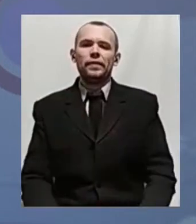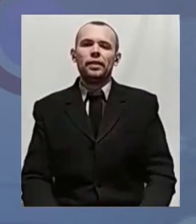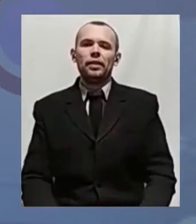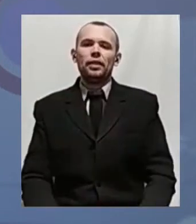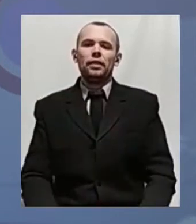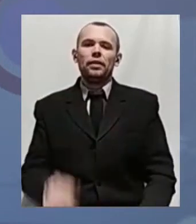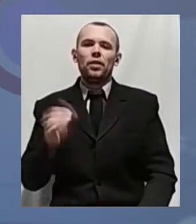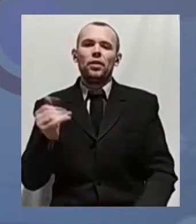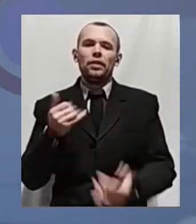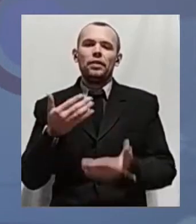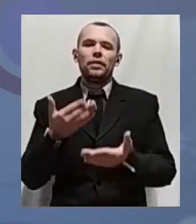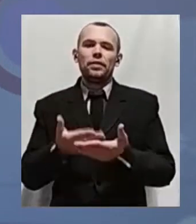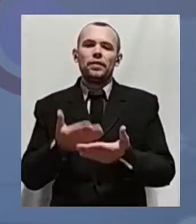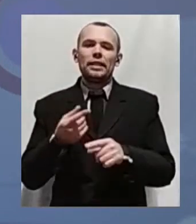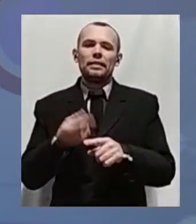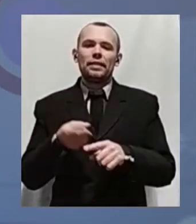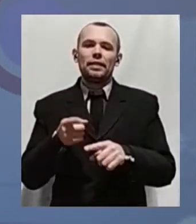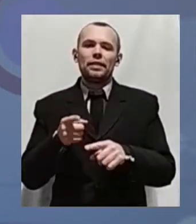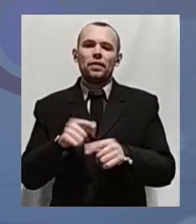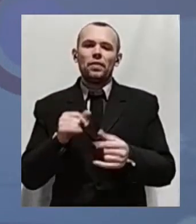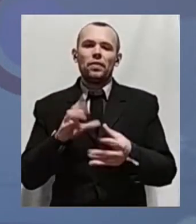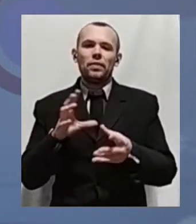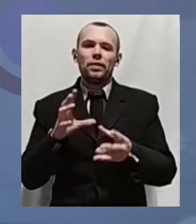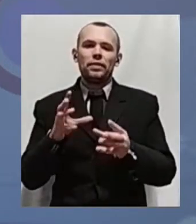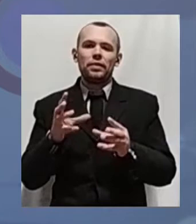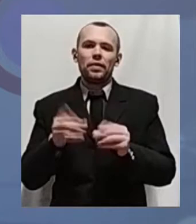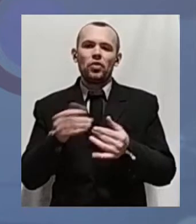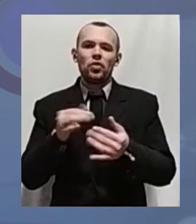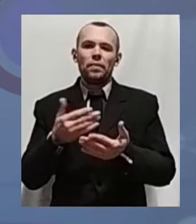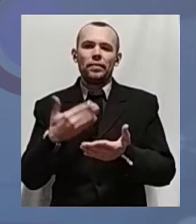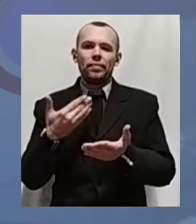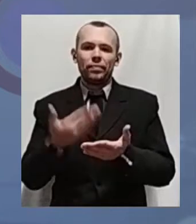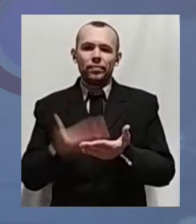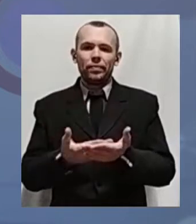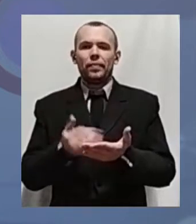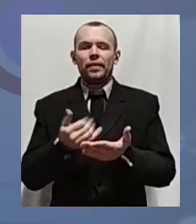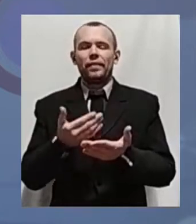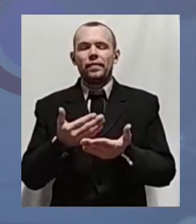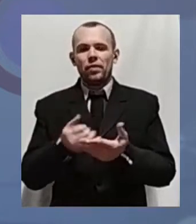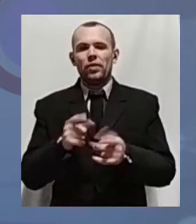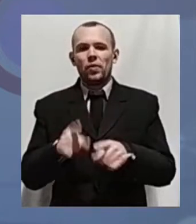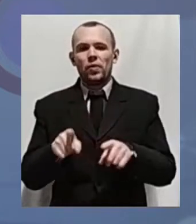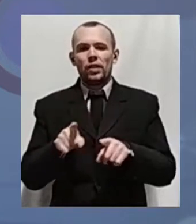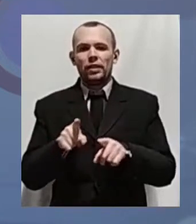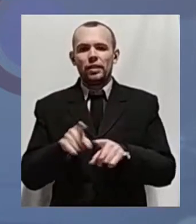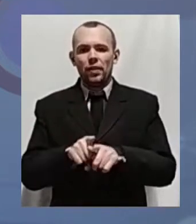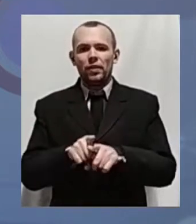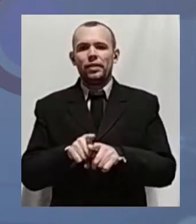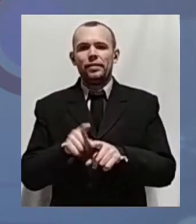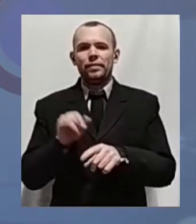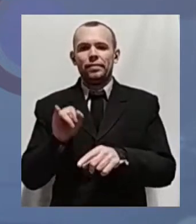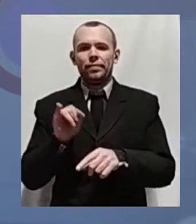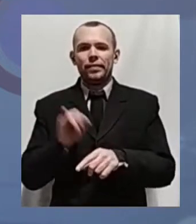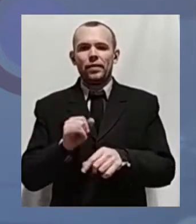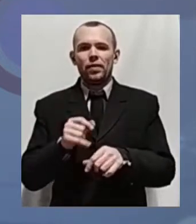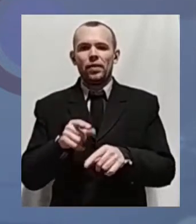В Інституті очних хвороб під тканинної терапії імені Володимира Філатова провели єдину в світі операцію з видалення судинної пухлини в очному